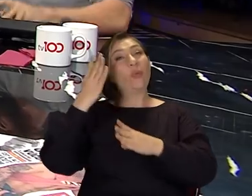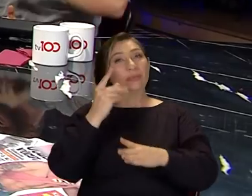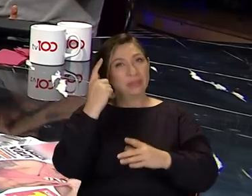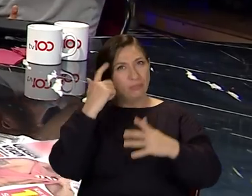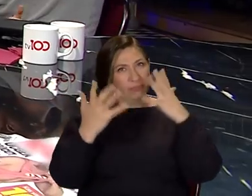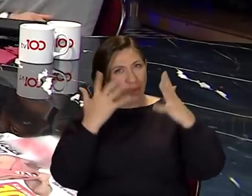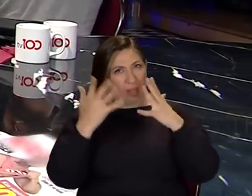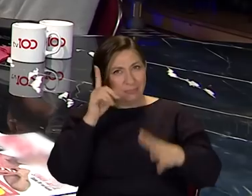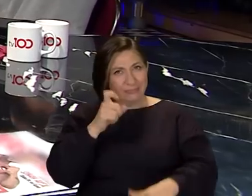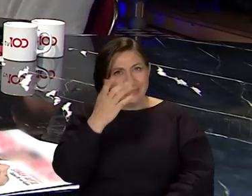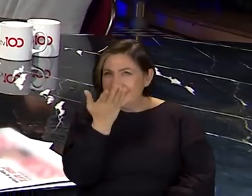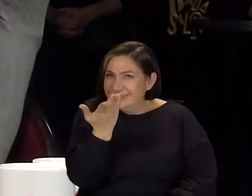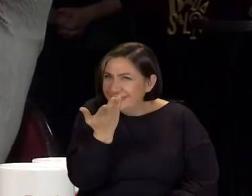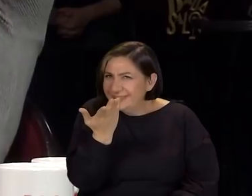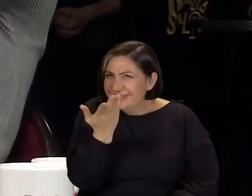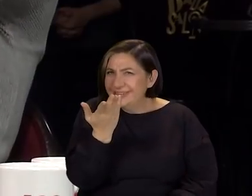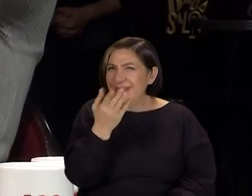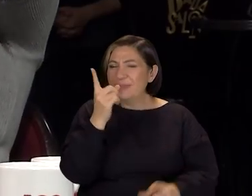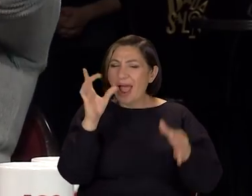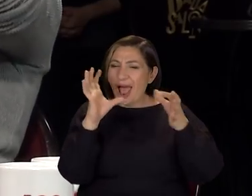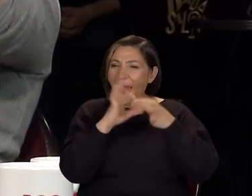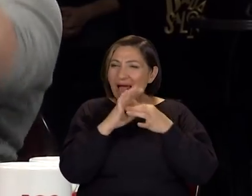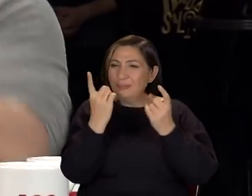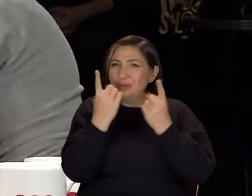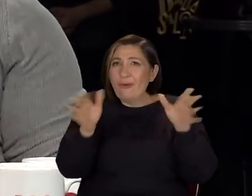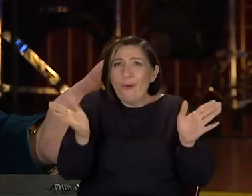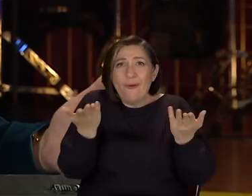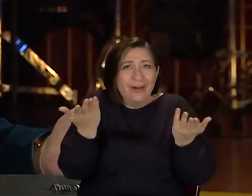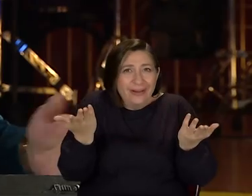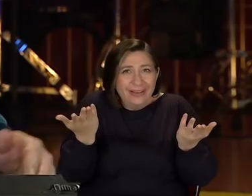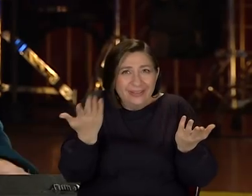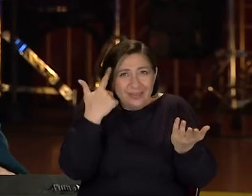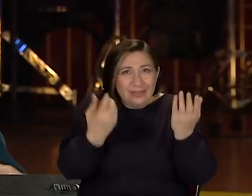niye? Yani bir alakalı bir şey de değil.